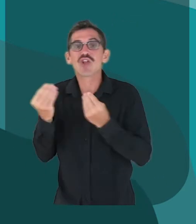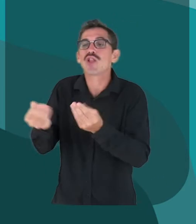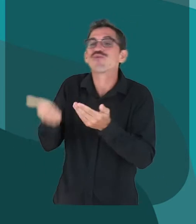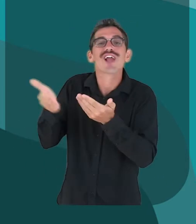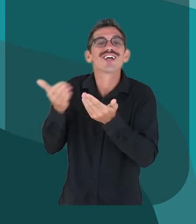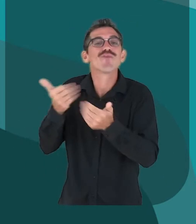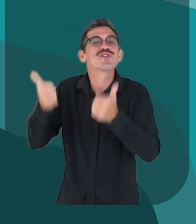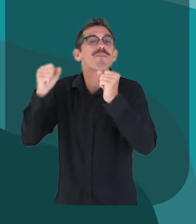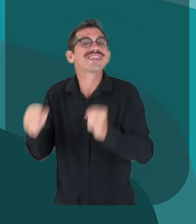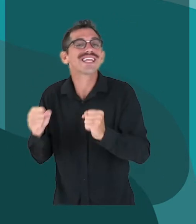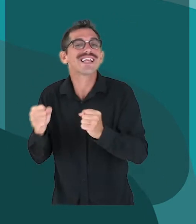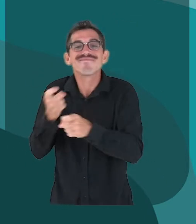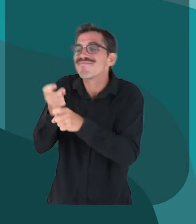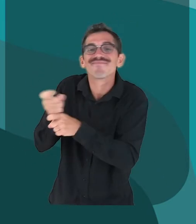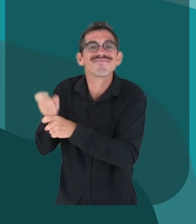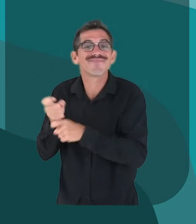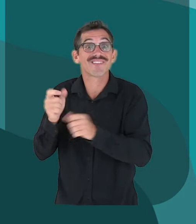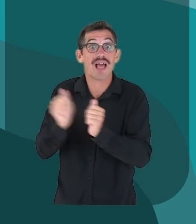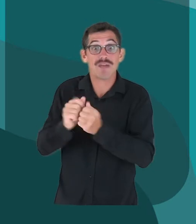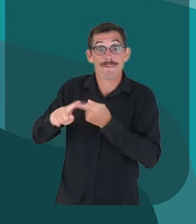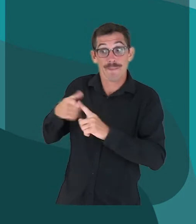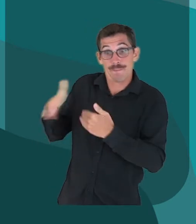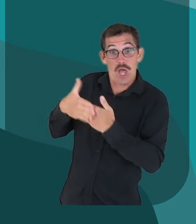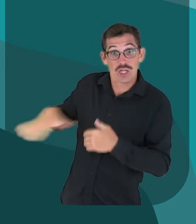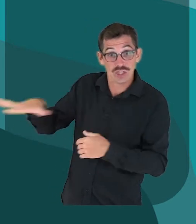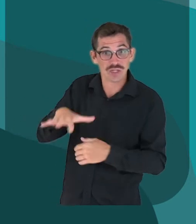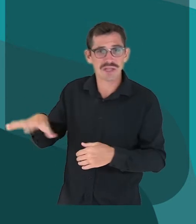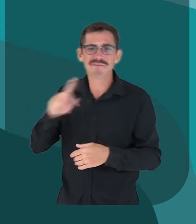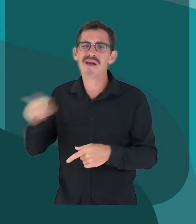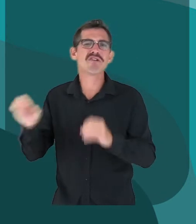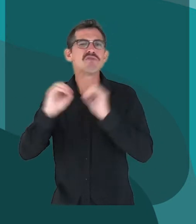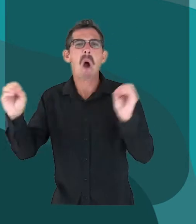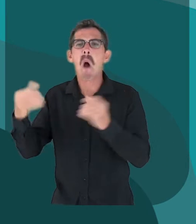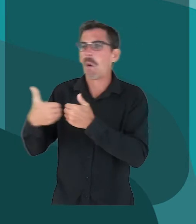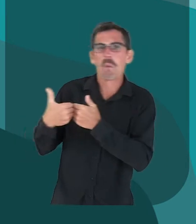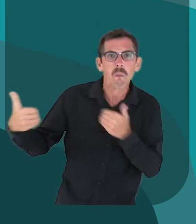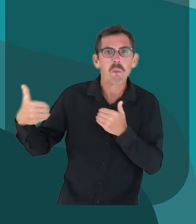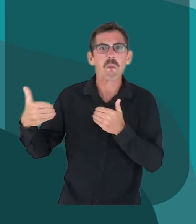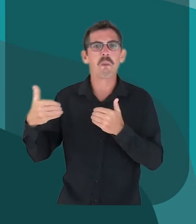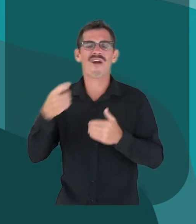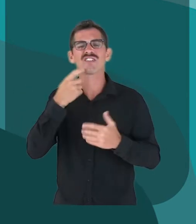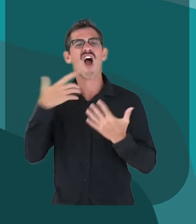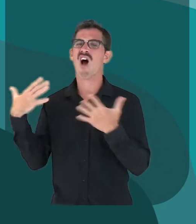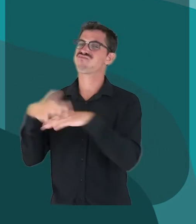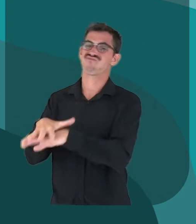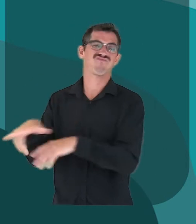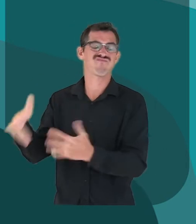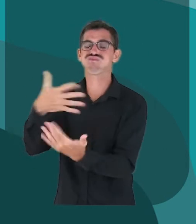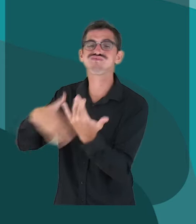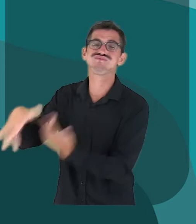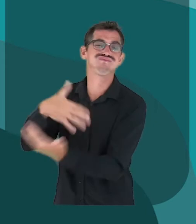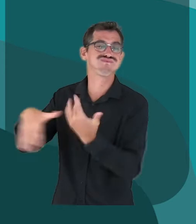ça autant léger que possible entre nous. Puis avec mes proches, j'ai vraiment eu aucune stigmatisation. C'était vraiment facile là, de réintégrer